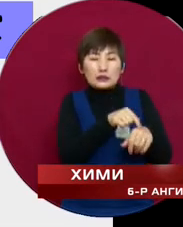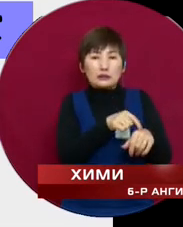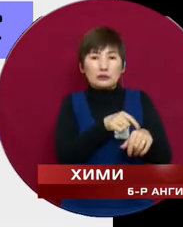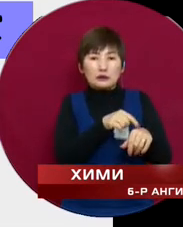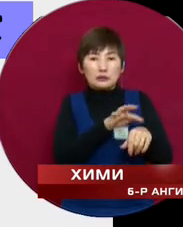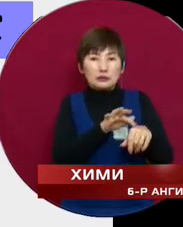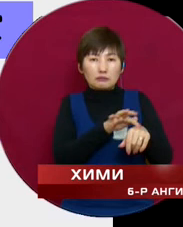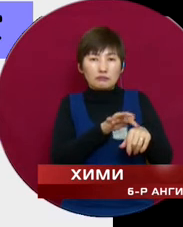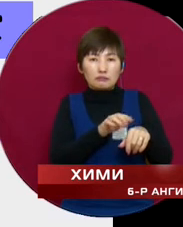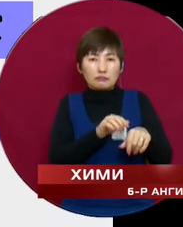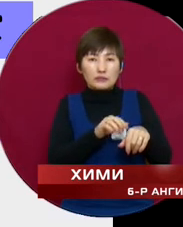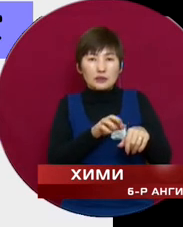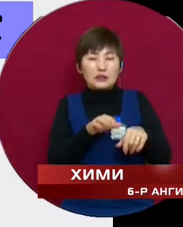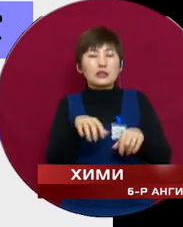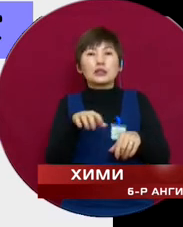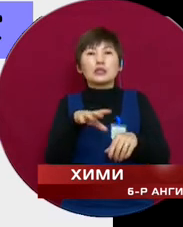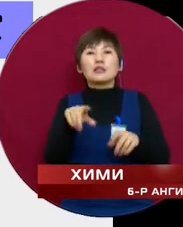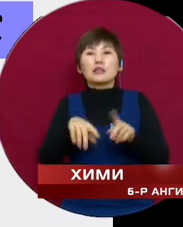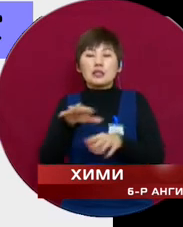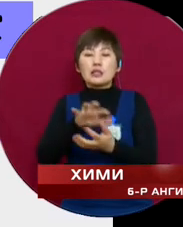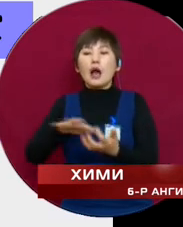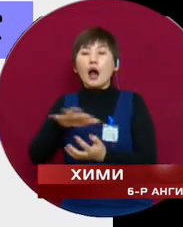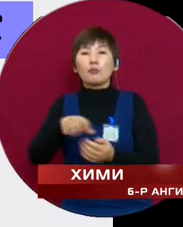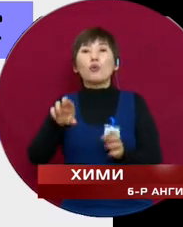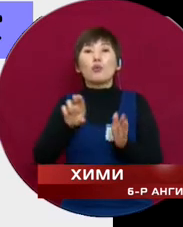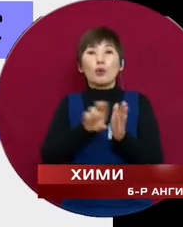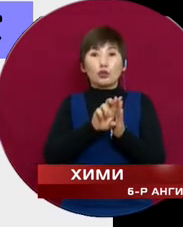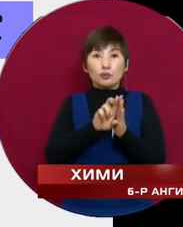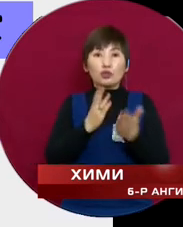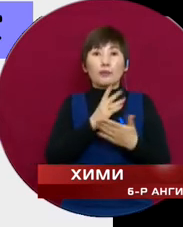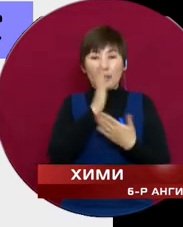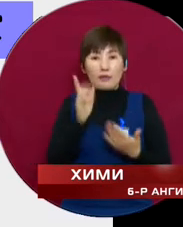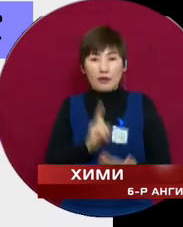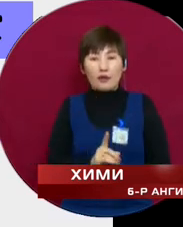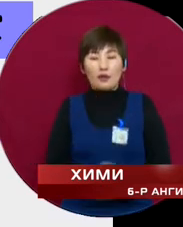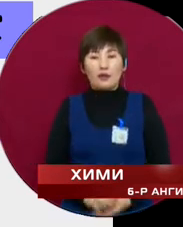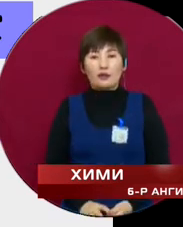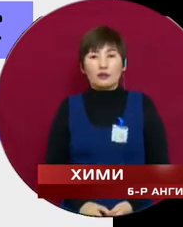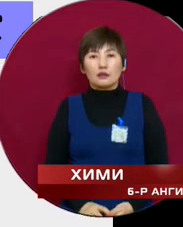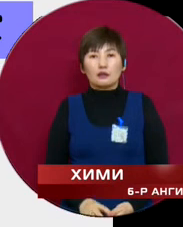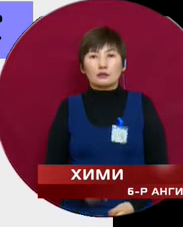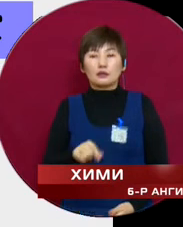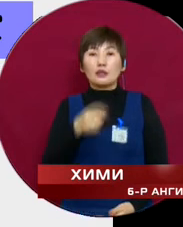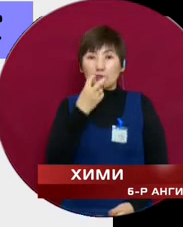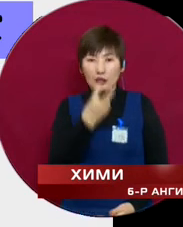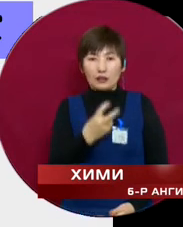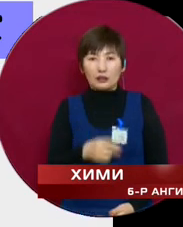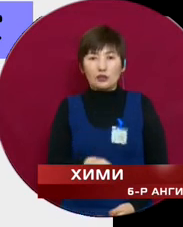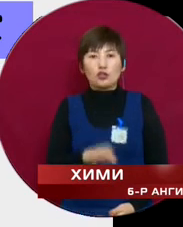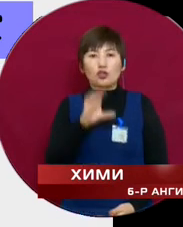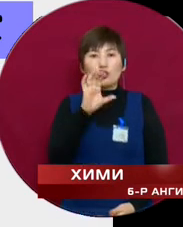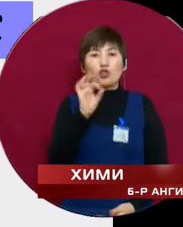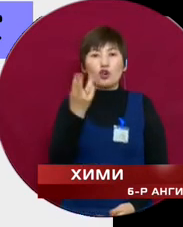үед хэрхэн сармгжуулах боломжтой вэ? За үүнээс харахад